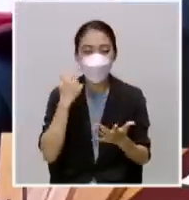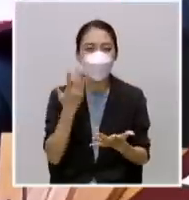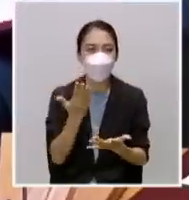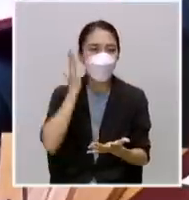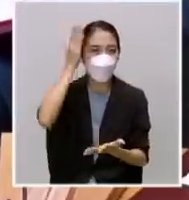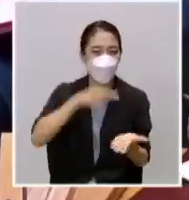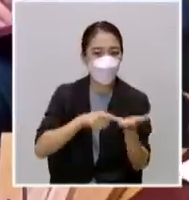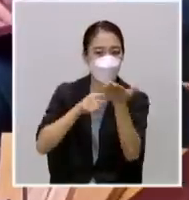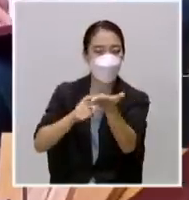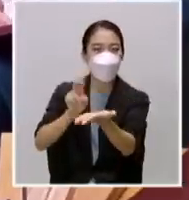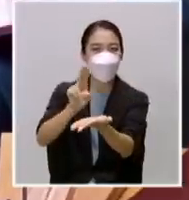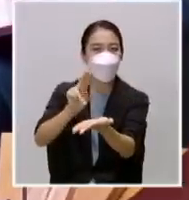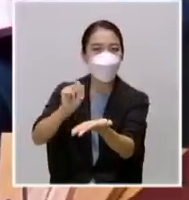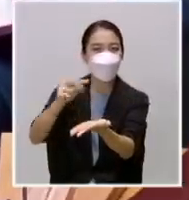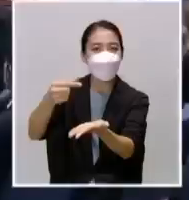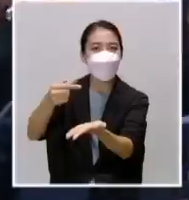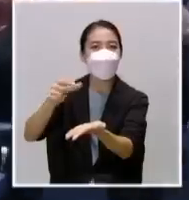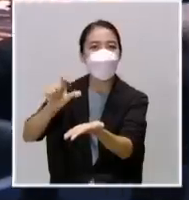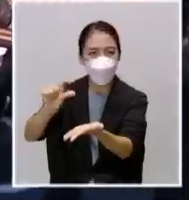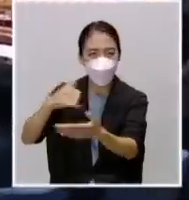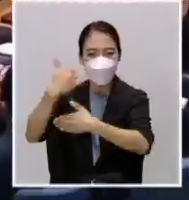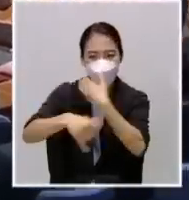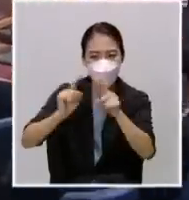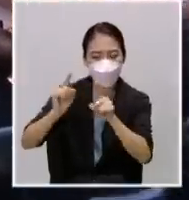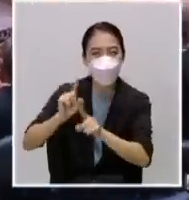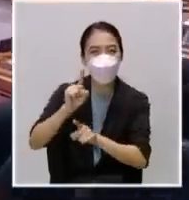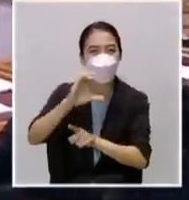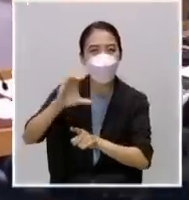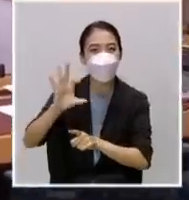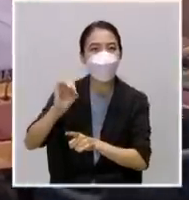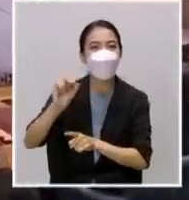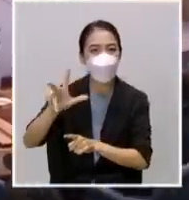UNGA 193ชาติเพื่อที่จะพิจารณาต่อไปค่ะ